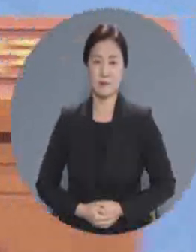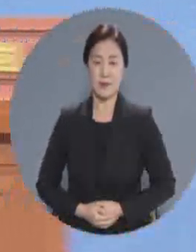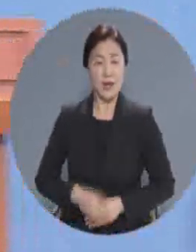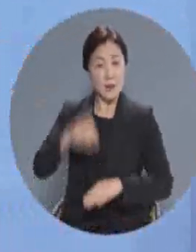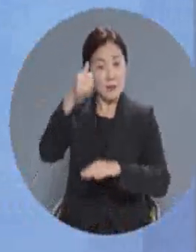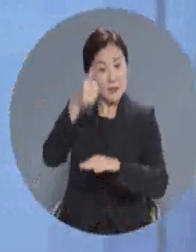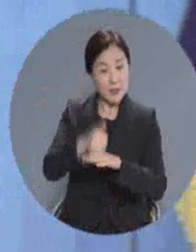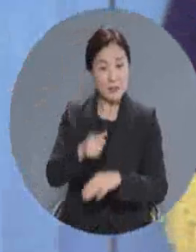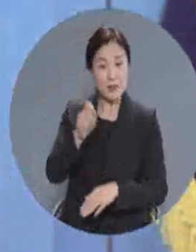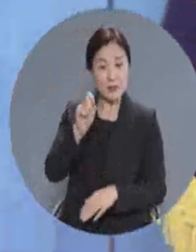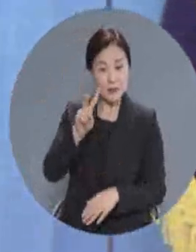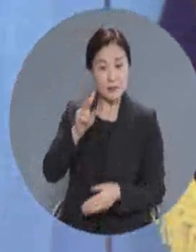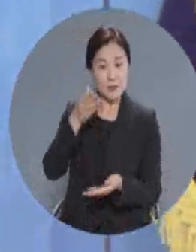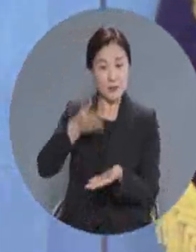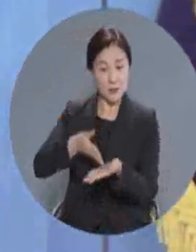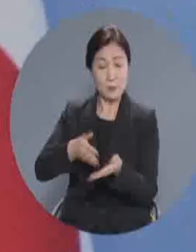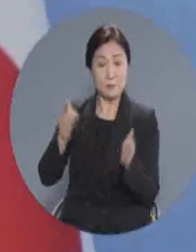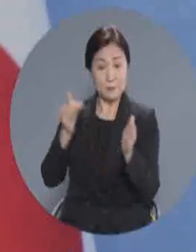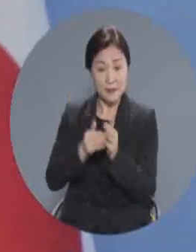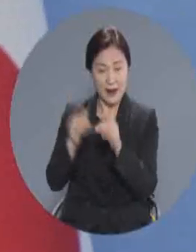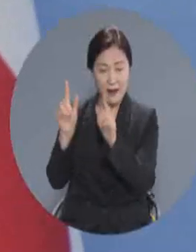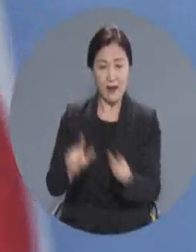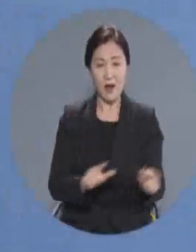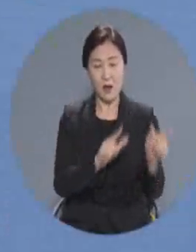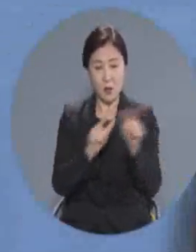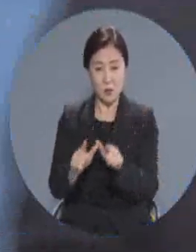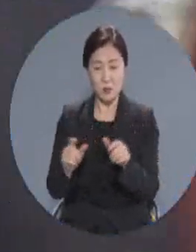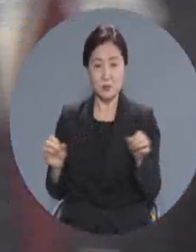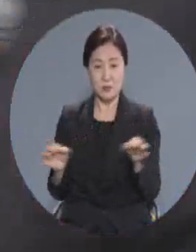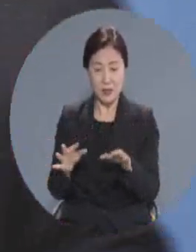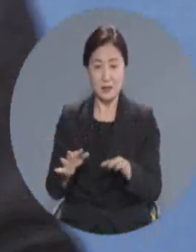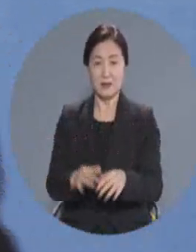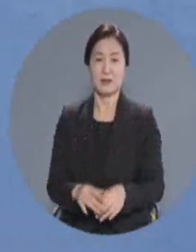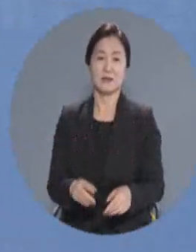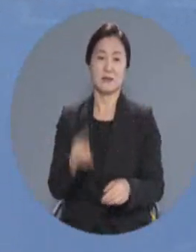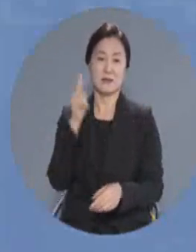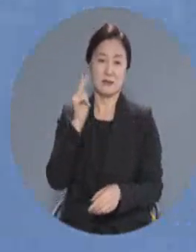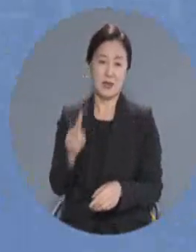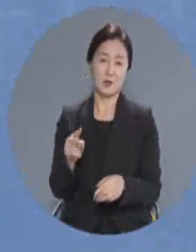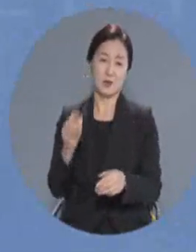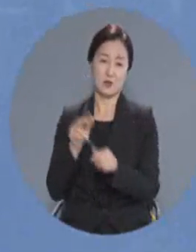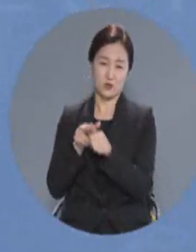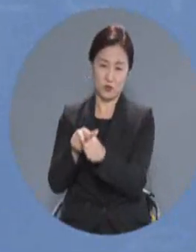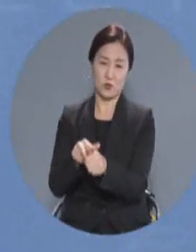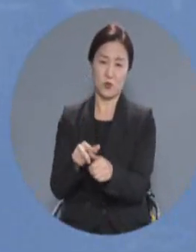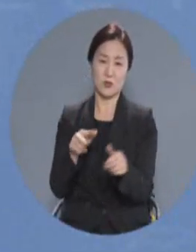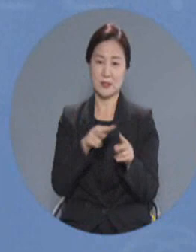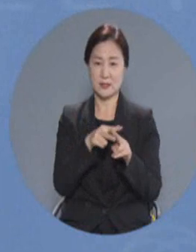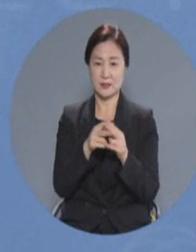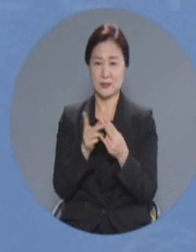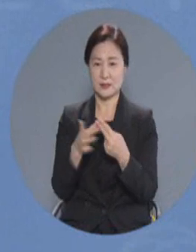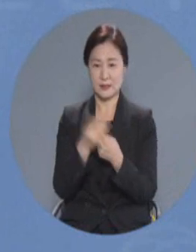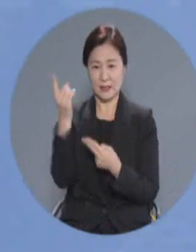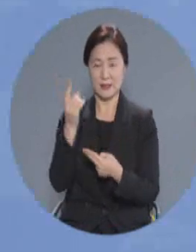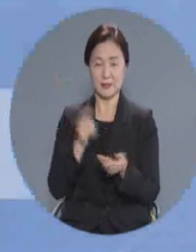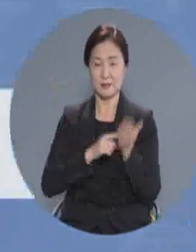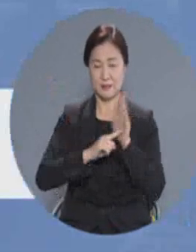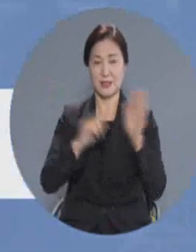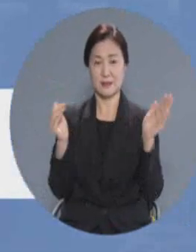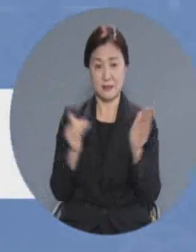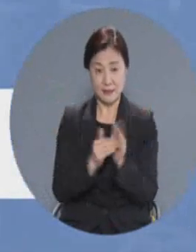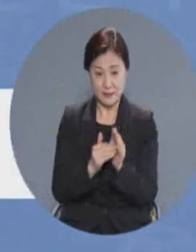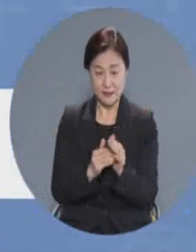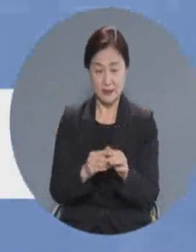마지막 TV 토론이 끝난 지 채 하루도 지나지 않아 발표된 야권 후보 단일화. 국민의당 안철수 후보는 더 좋은